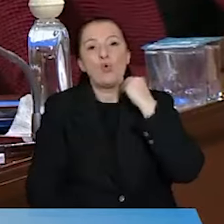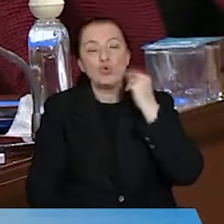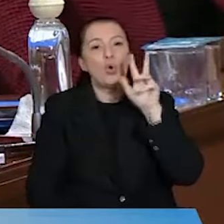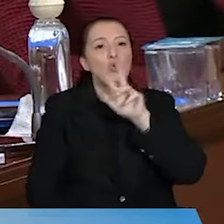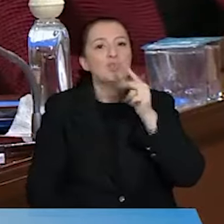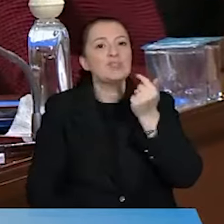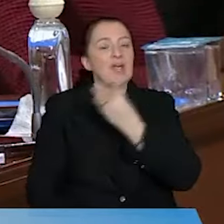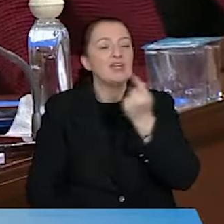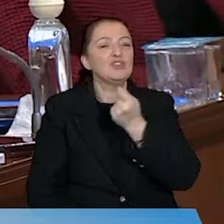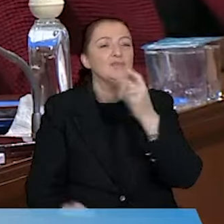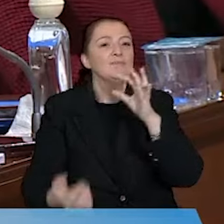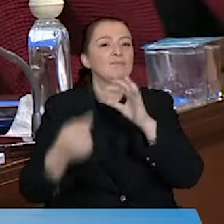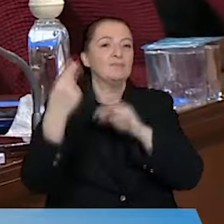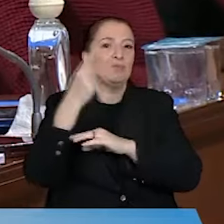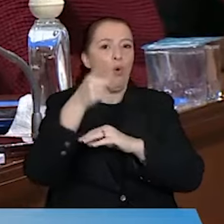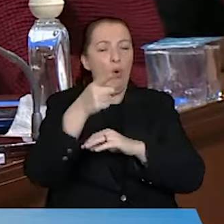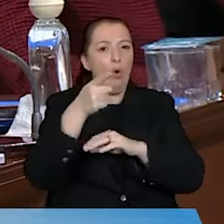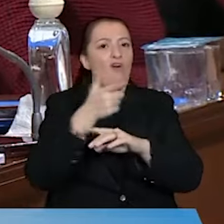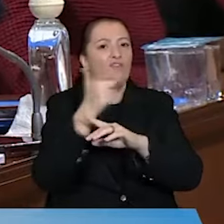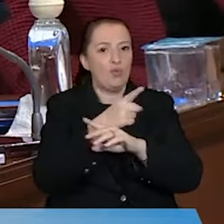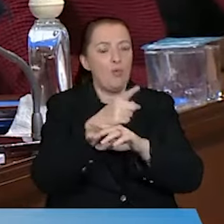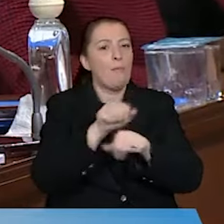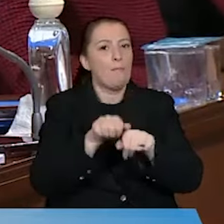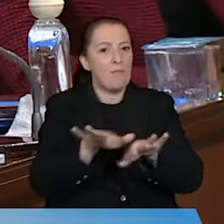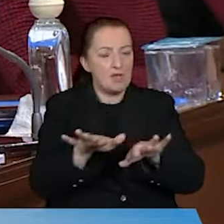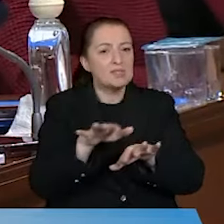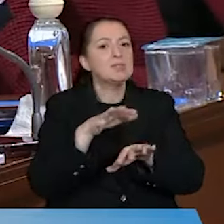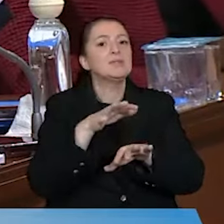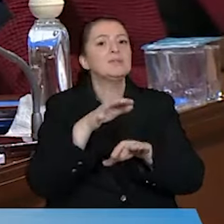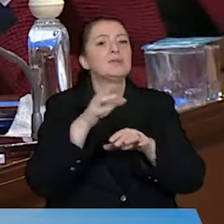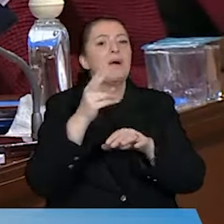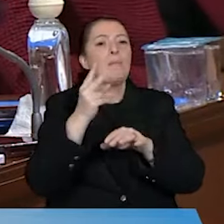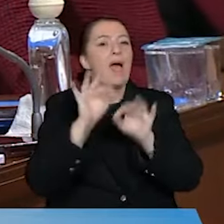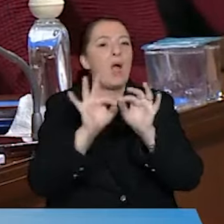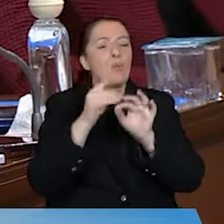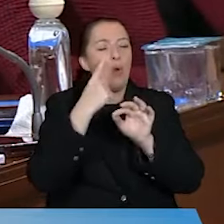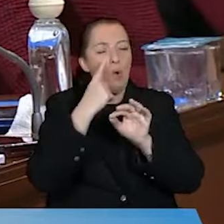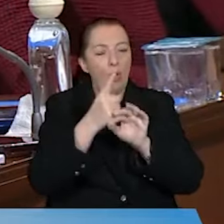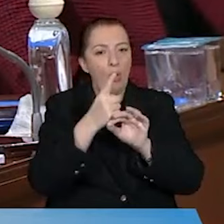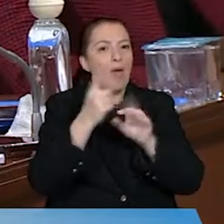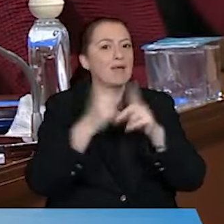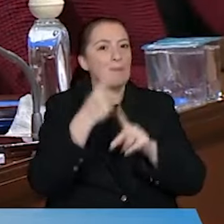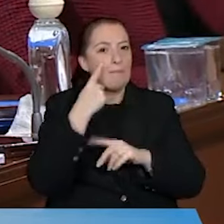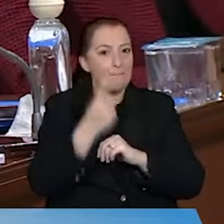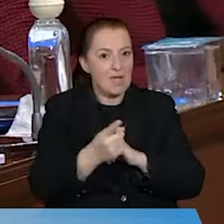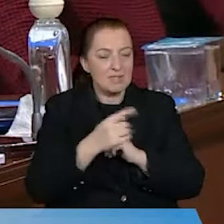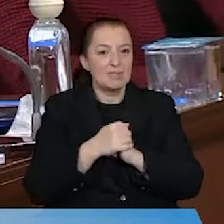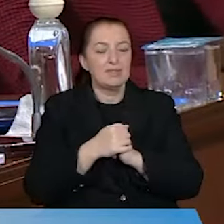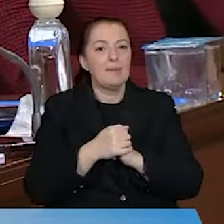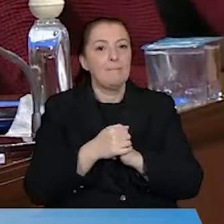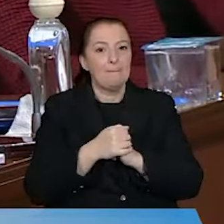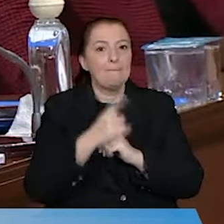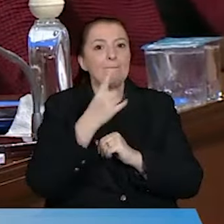30 tane iştirakin, isterse o bilgileri de paylaşırız onunla. Verilerine baksın, ekonomik verilerine baksın. Şurada yine konuşsun.